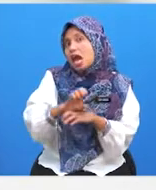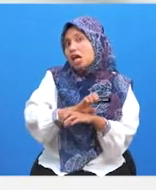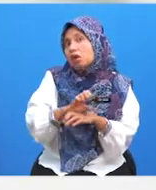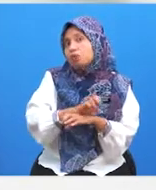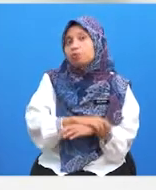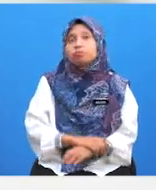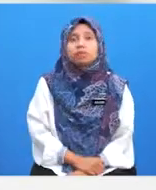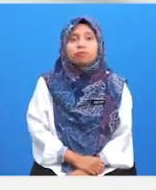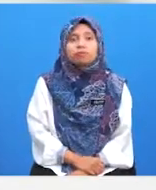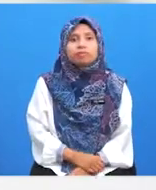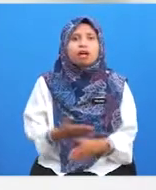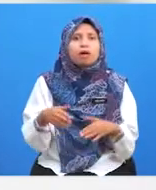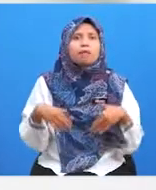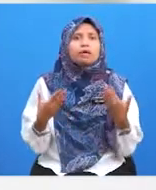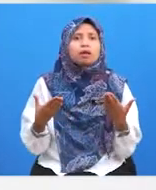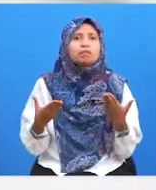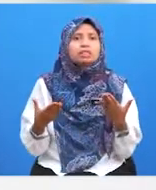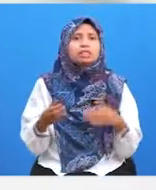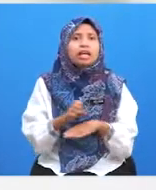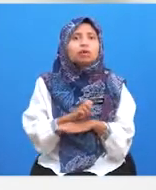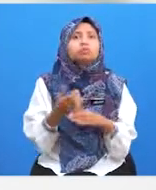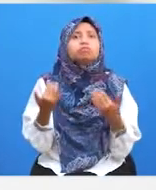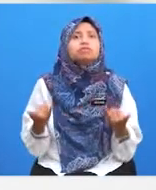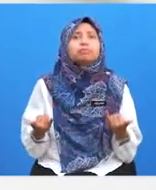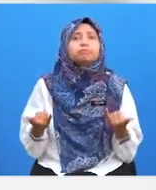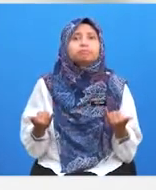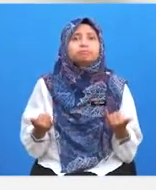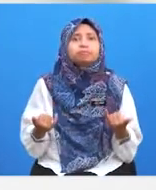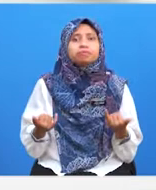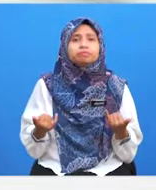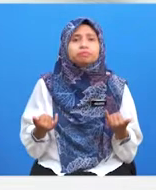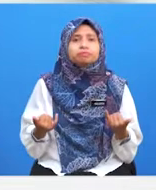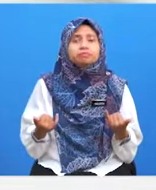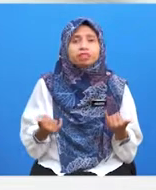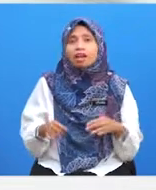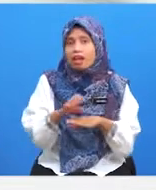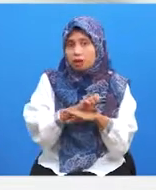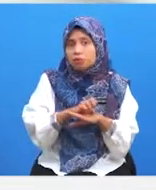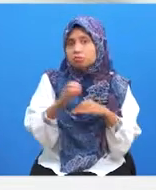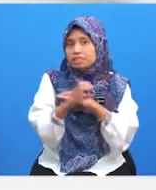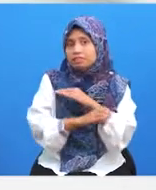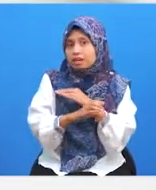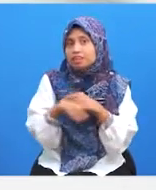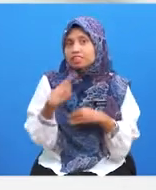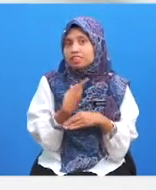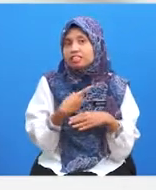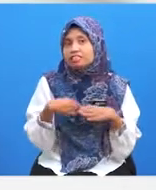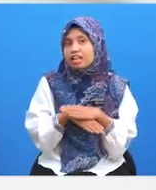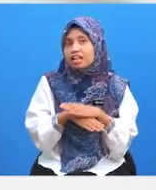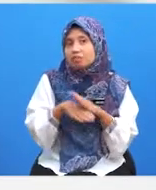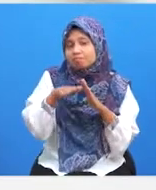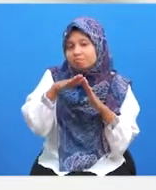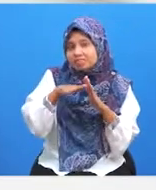trend menurut bagaimana dengan keadaan ekonomi gratis sekarang ekonomi negara kita berada dalam keadaan